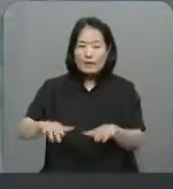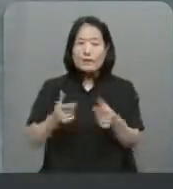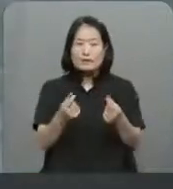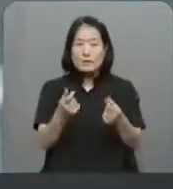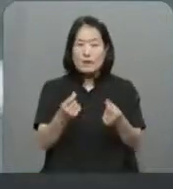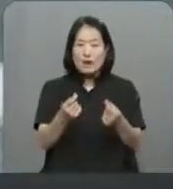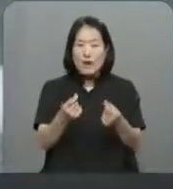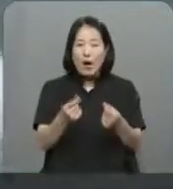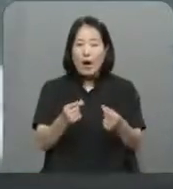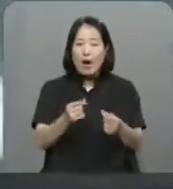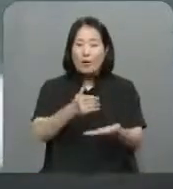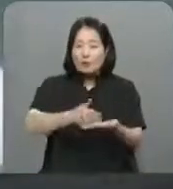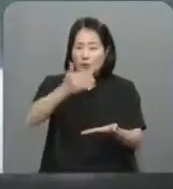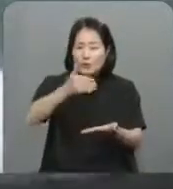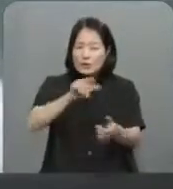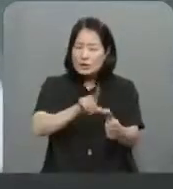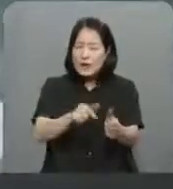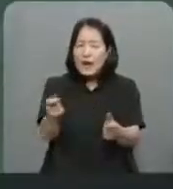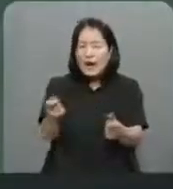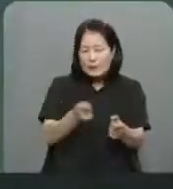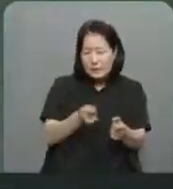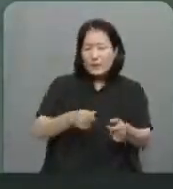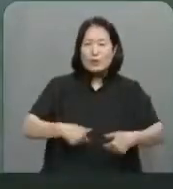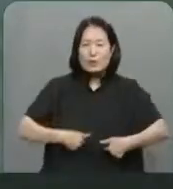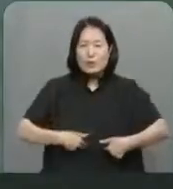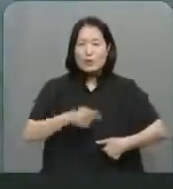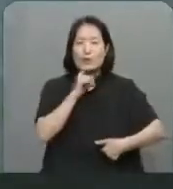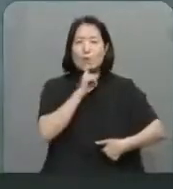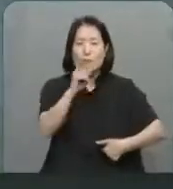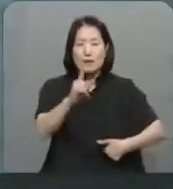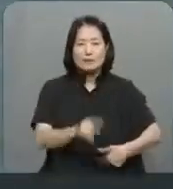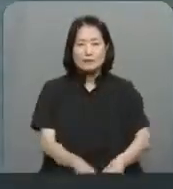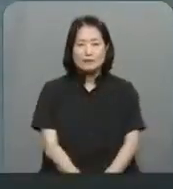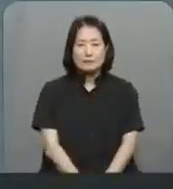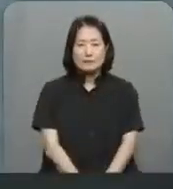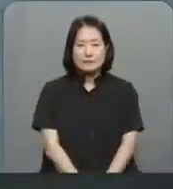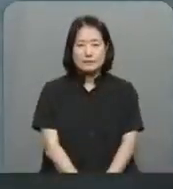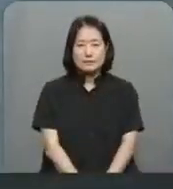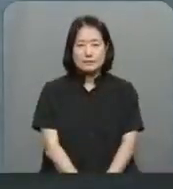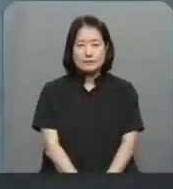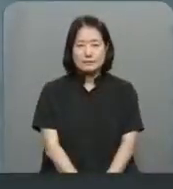개장 시기를 앞당겨야 한다는 목소리도 나옵니다. KBS 뉴스 정명구입니다.